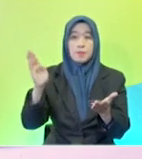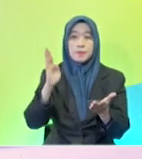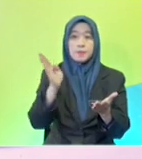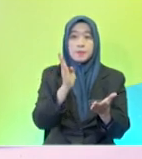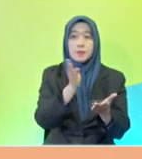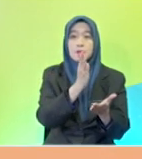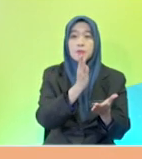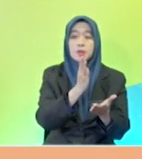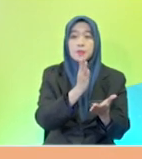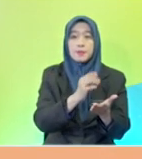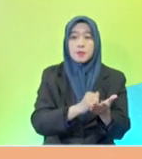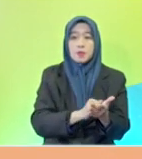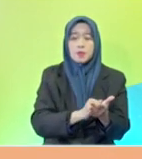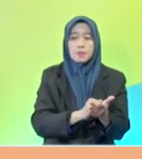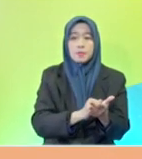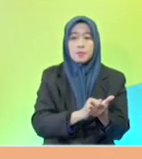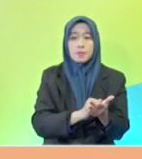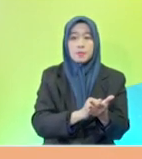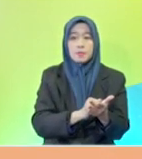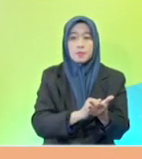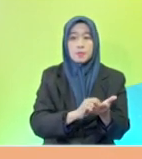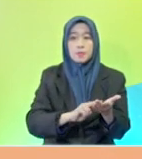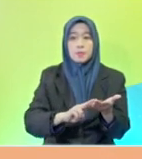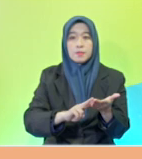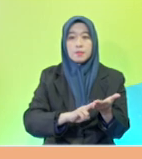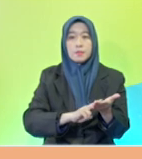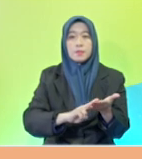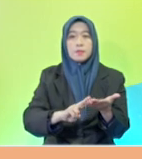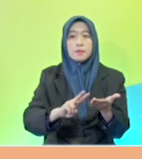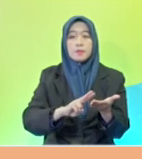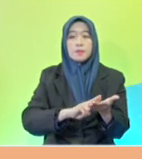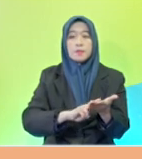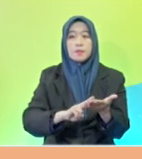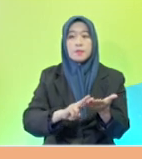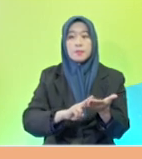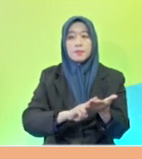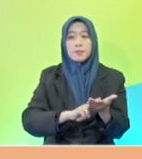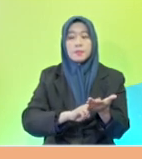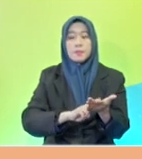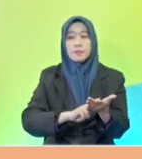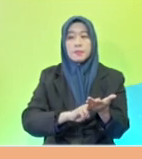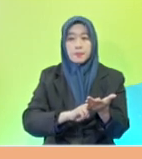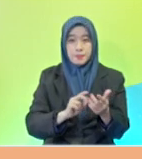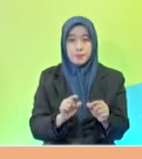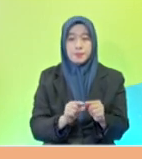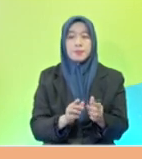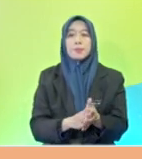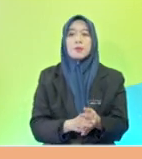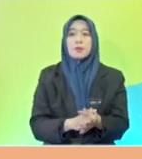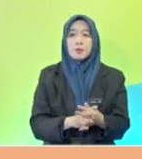Bismillahirrahmanirrahim. Kalla la yumbadhanna fil hutamah. Sadaqallahul